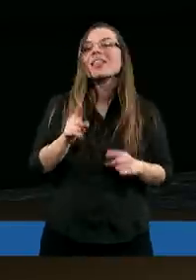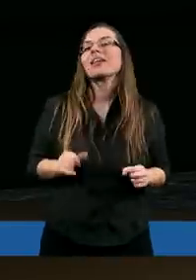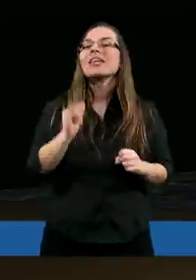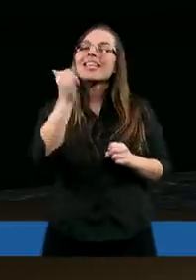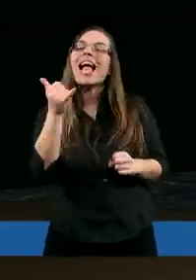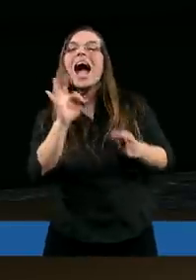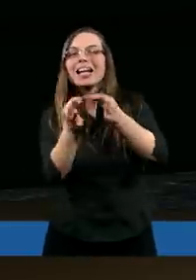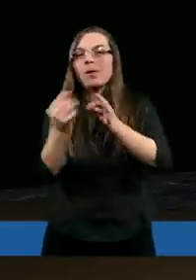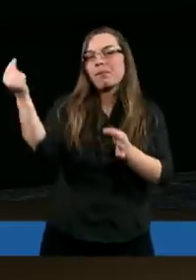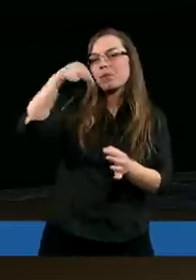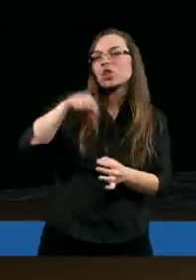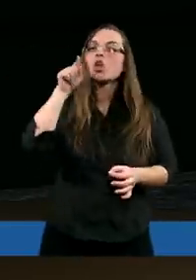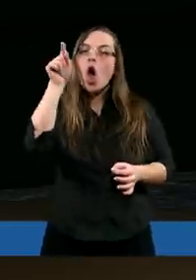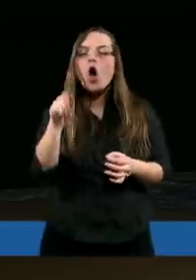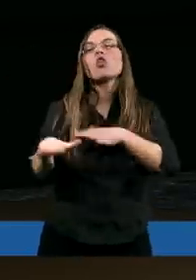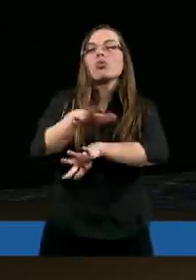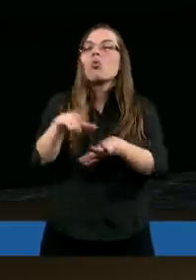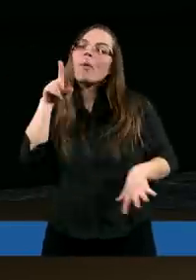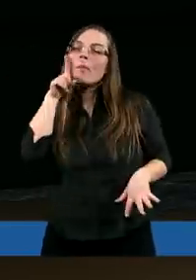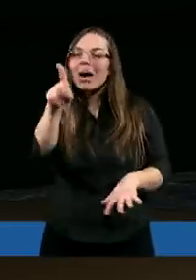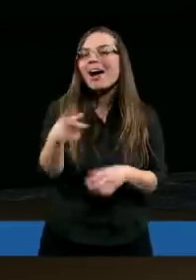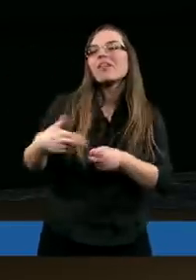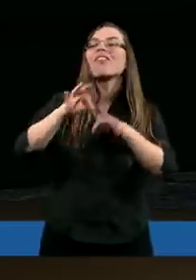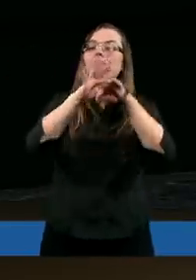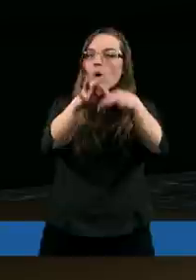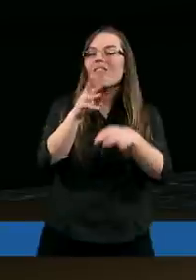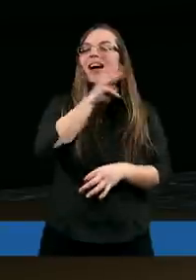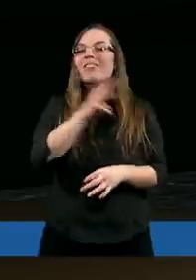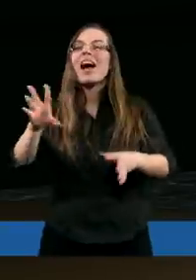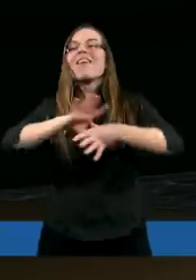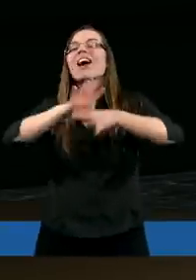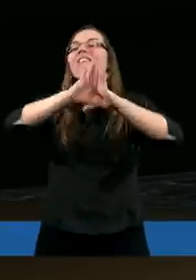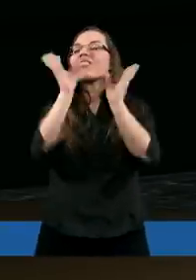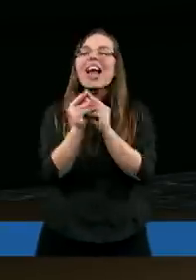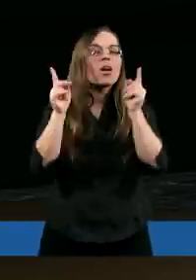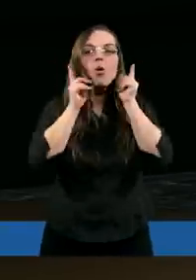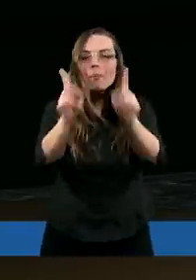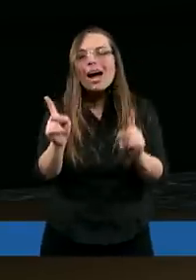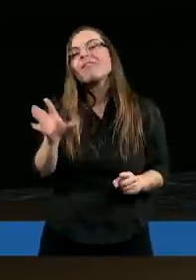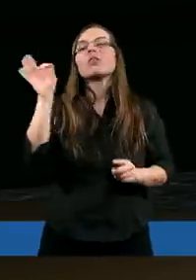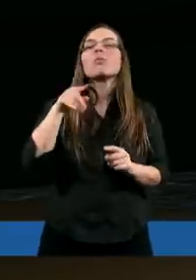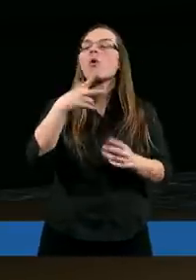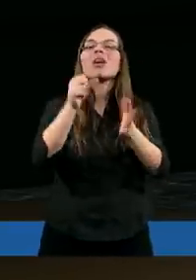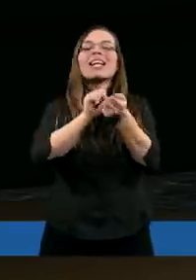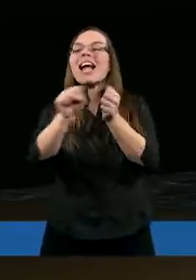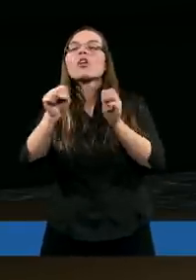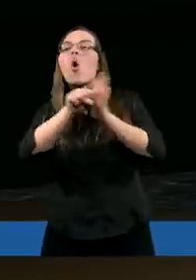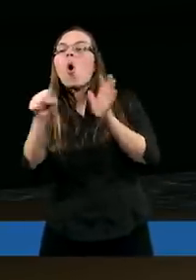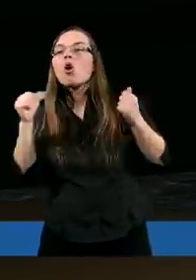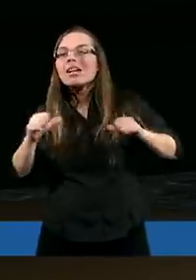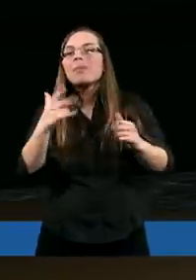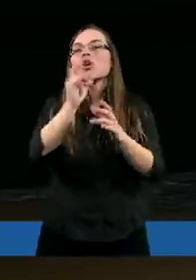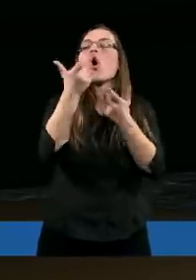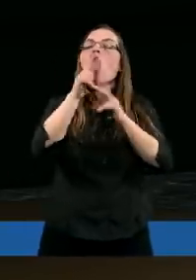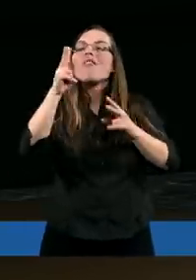lecz gdy przyjdzie On, Duch prawdy, wprowadzi was we wszelką prawdę, bo nie sam od siebie mówić będzie, lecz